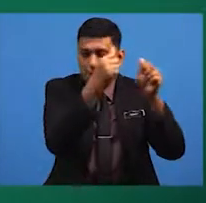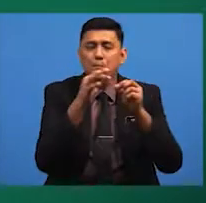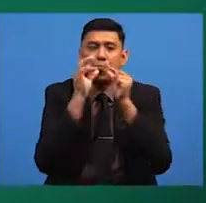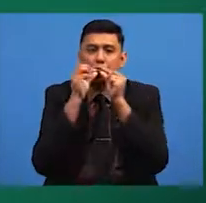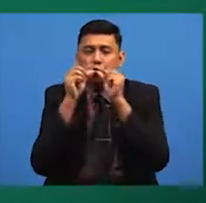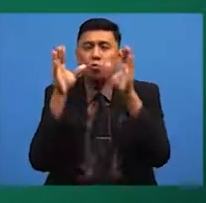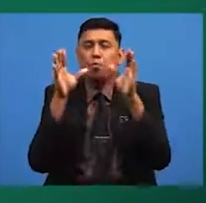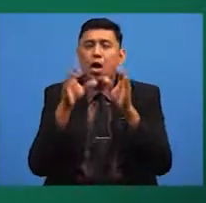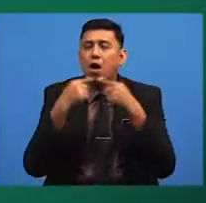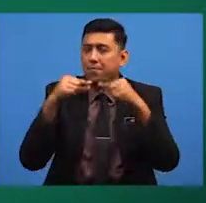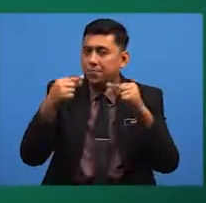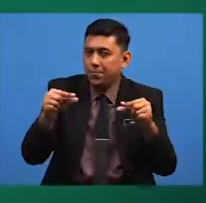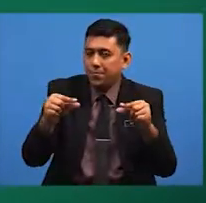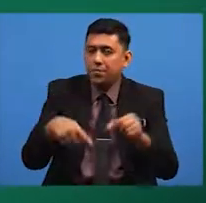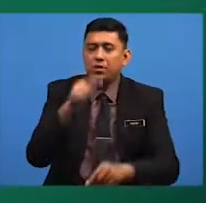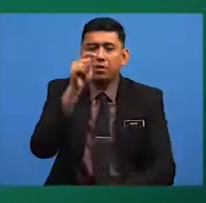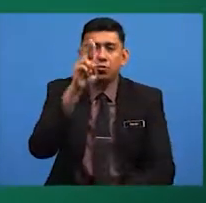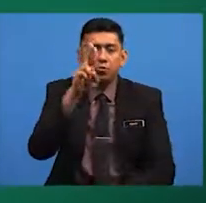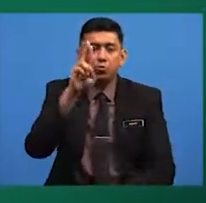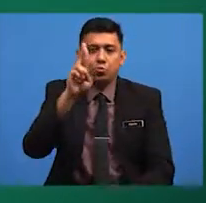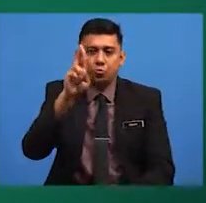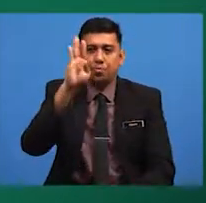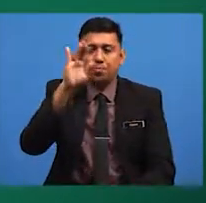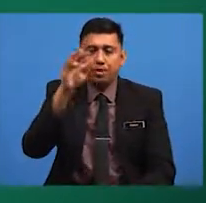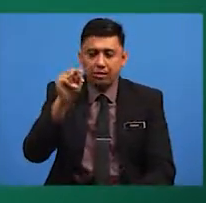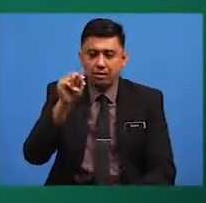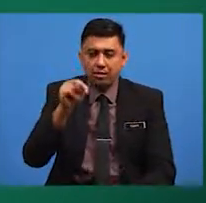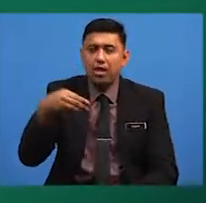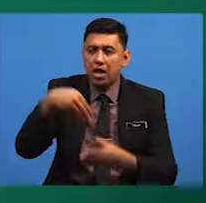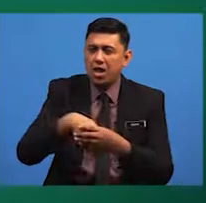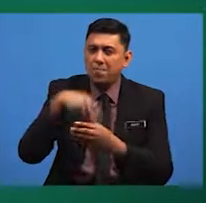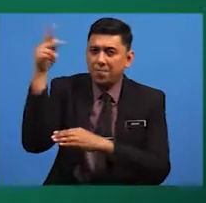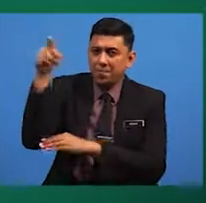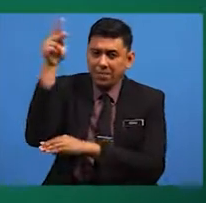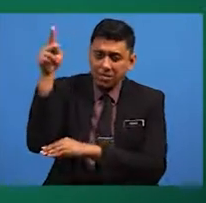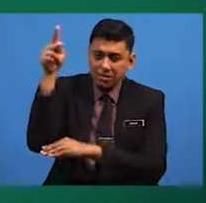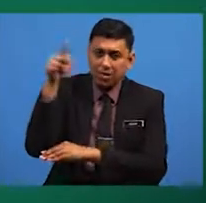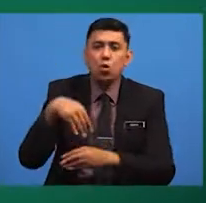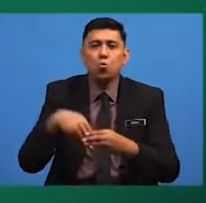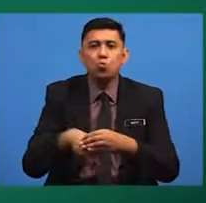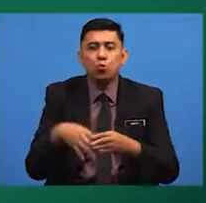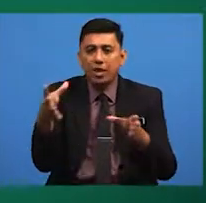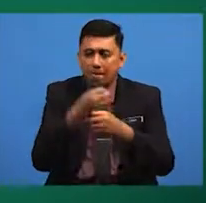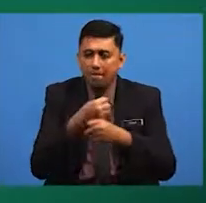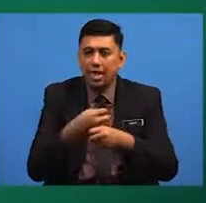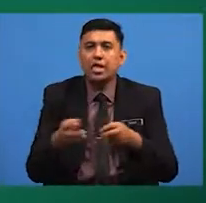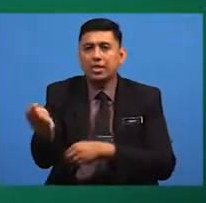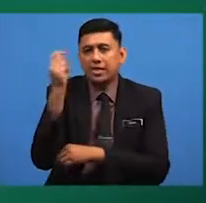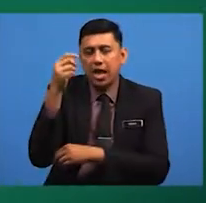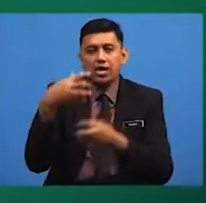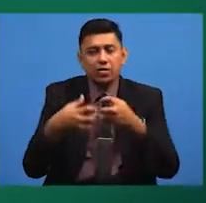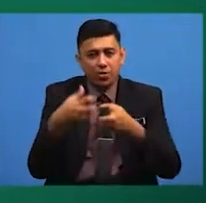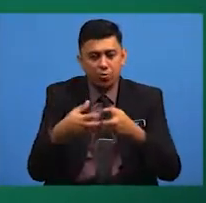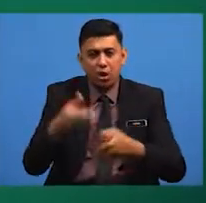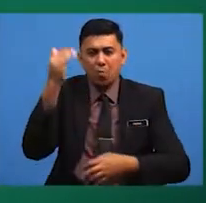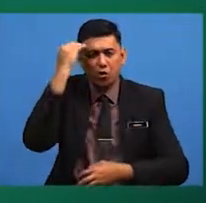menggerakkan turbin dalam kincir angin untuk menjana tenaga elektrik untuk